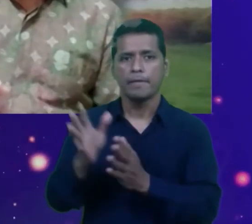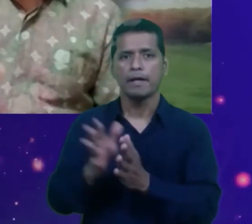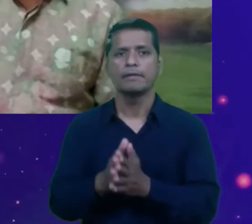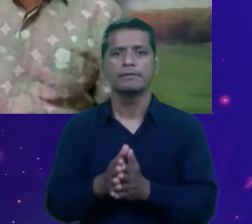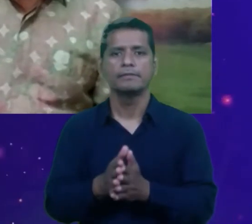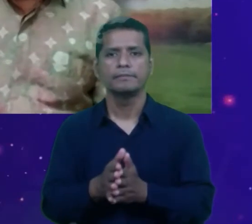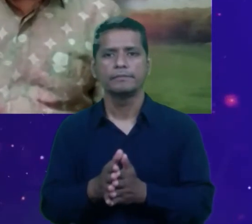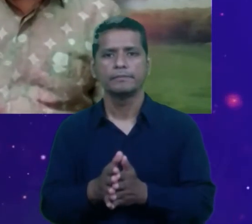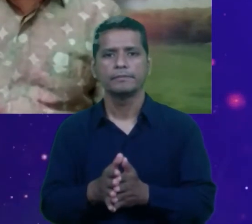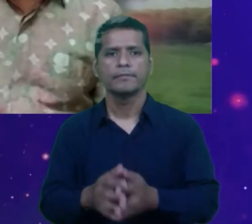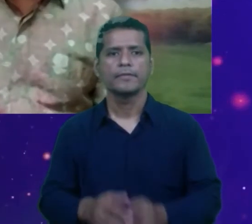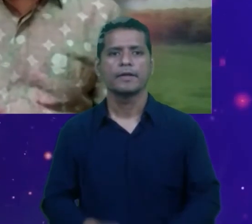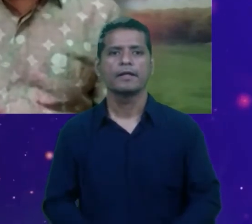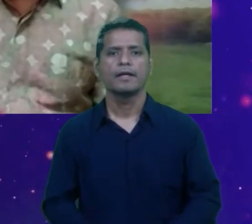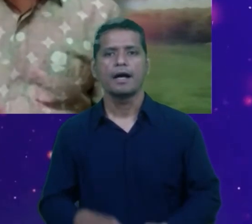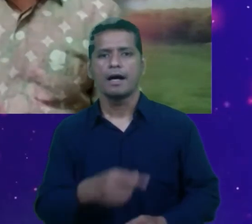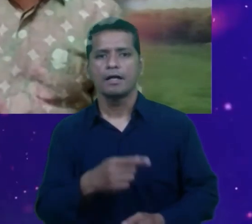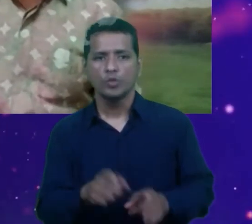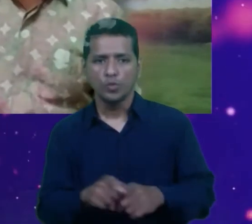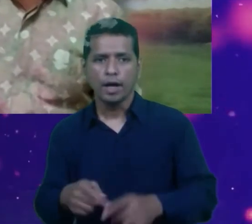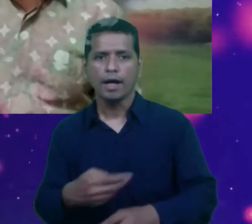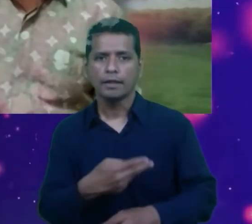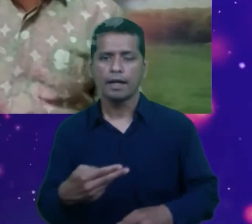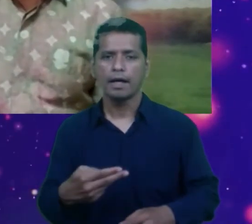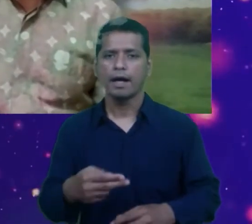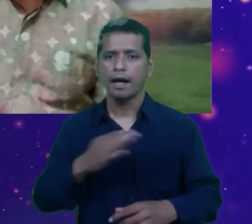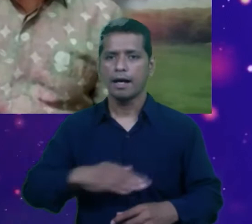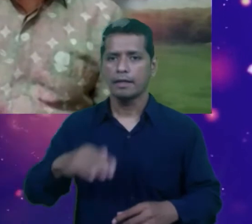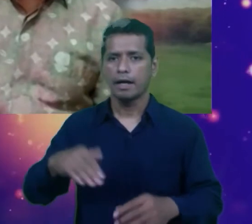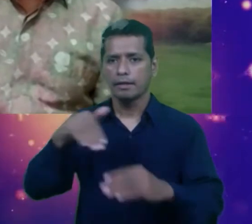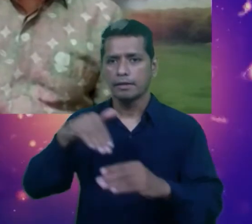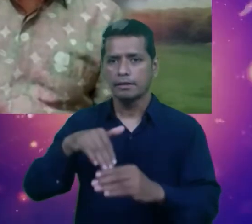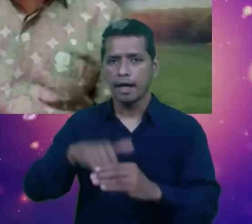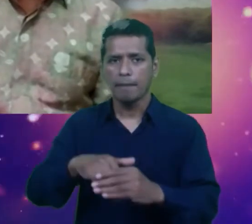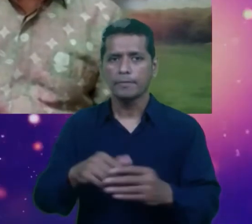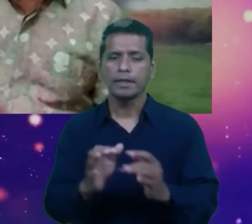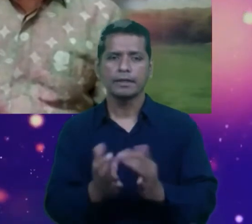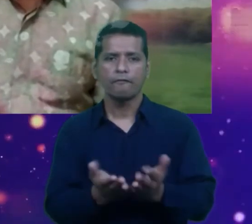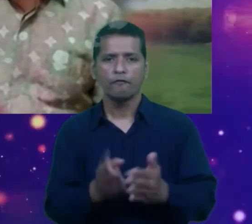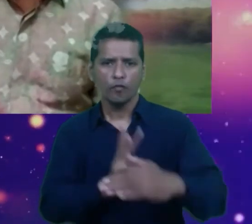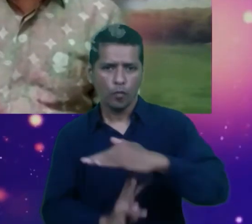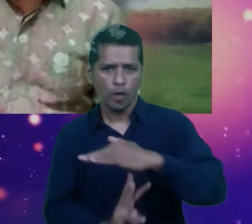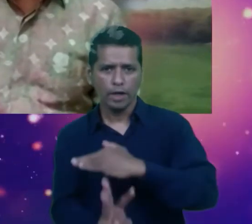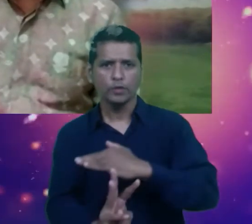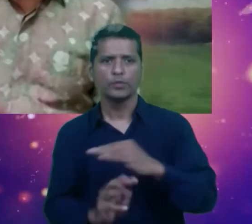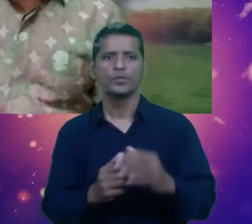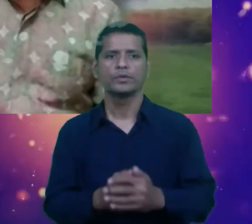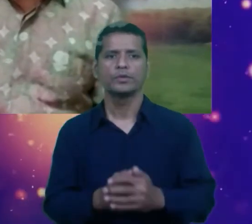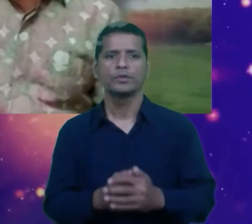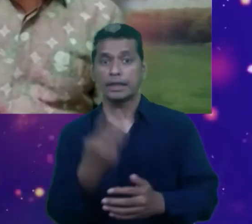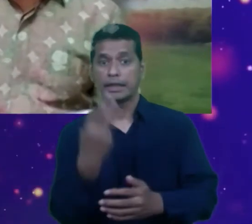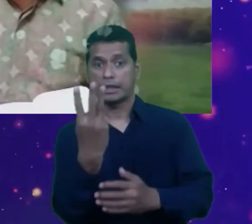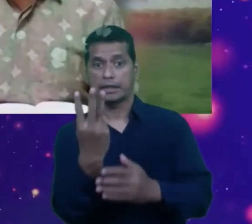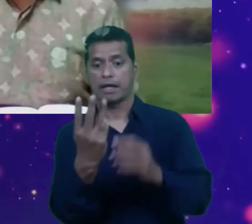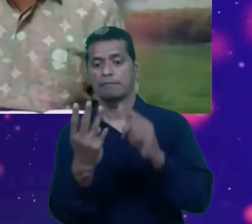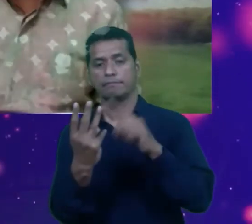Di bahagian yang paling akhir dari kitab Wahyu, Wahyu pasal yang ke-22 ayat 16 menyebutkan